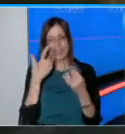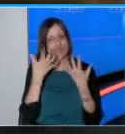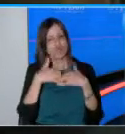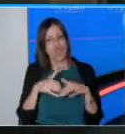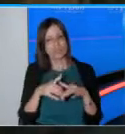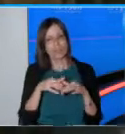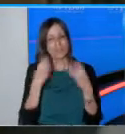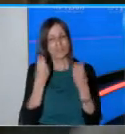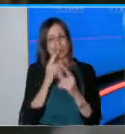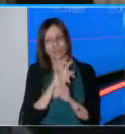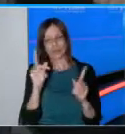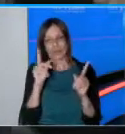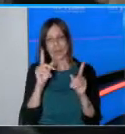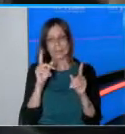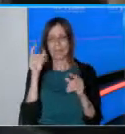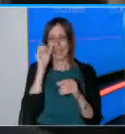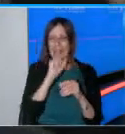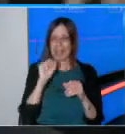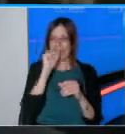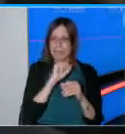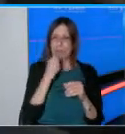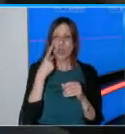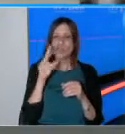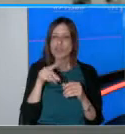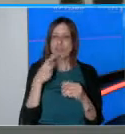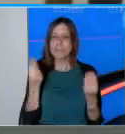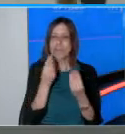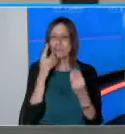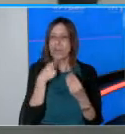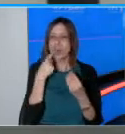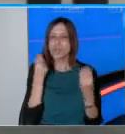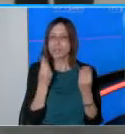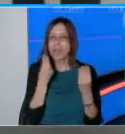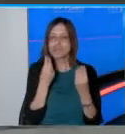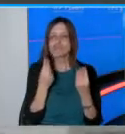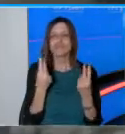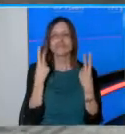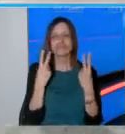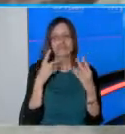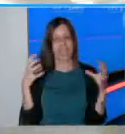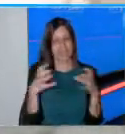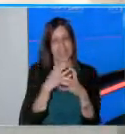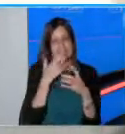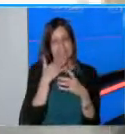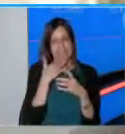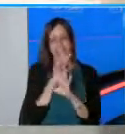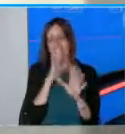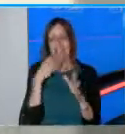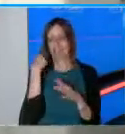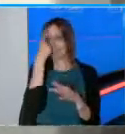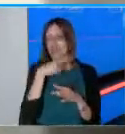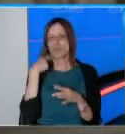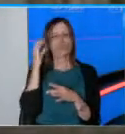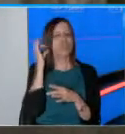שונים בקליפ שאומרים ועושים דברים, יש פה משהו שאתם אומרות, משהו מאוד מהותי על החברה הישראלית. אין דמות